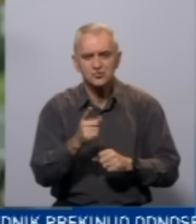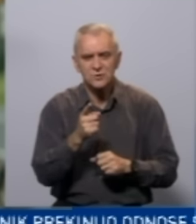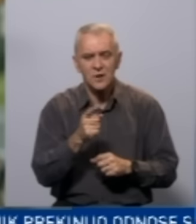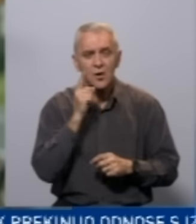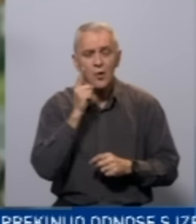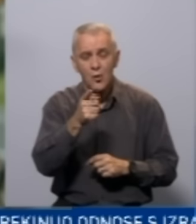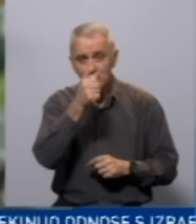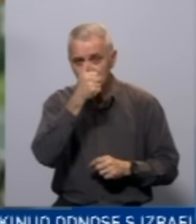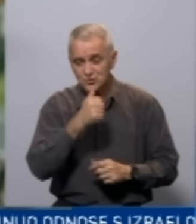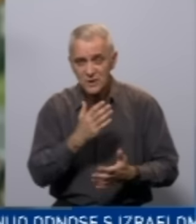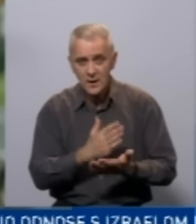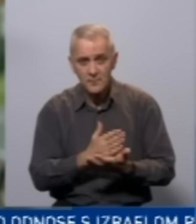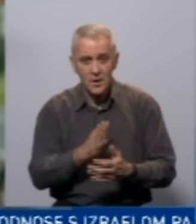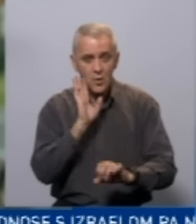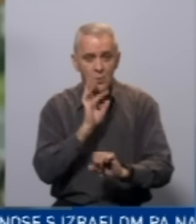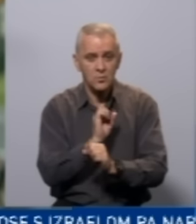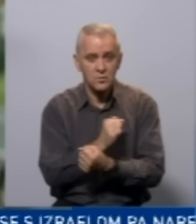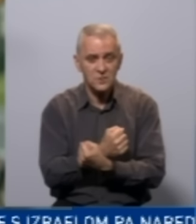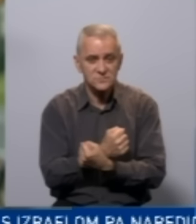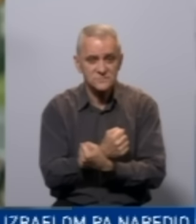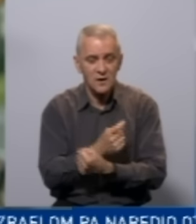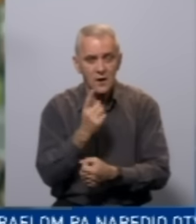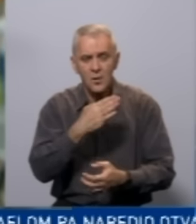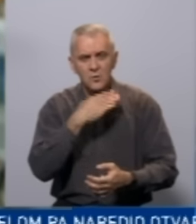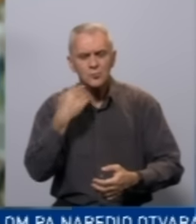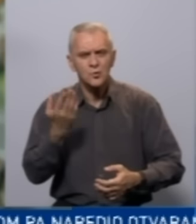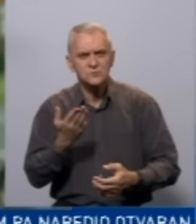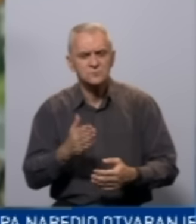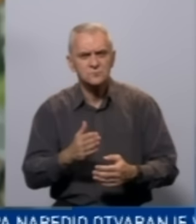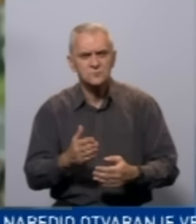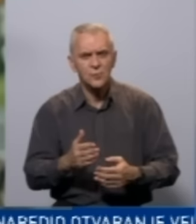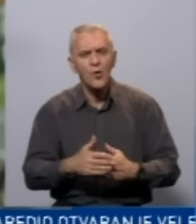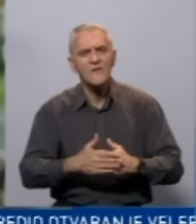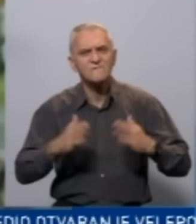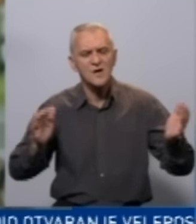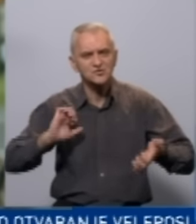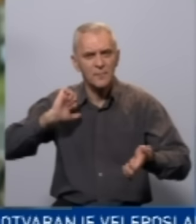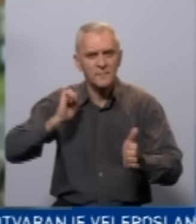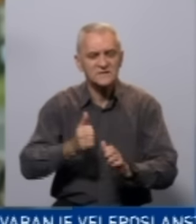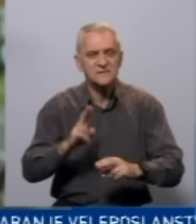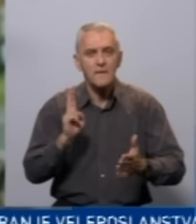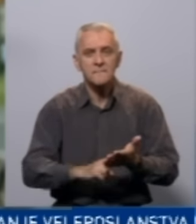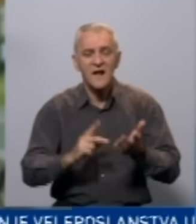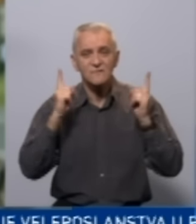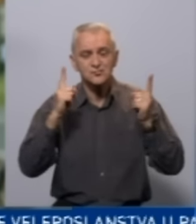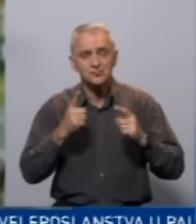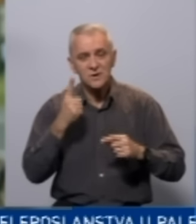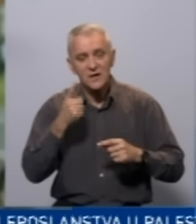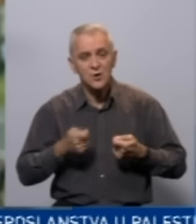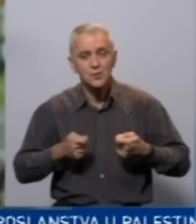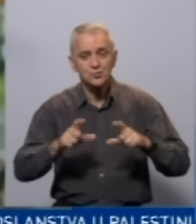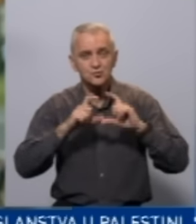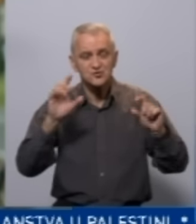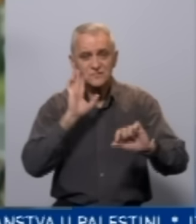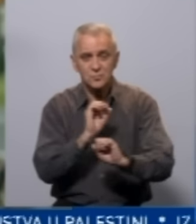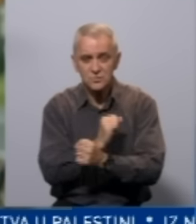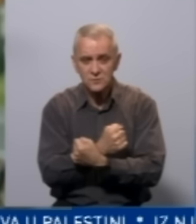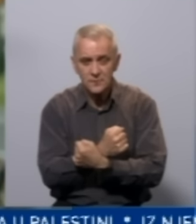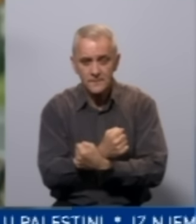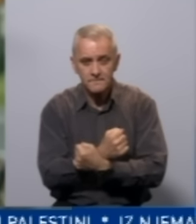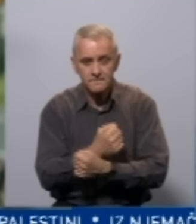u Bosni i Hercegovini je zaista dosta veći pritisak na pravosuđe, na tužilaštvo Bosne i Hercegovine. Dakle, mi smo danas objavili u